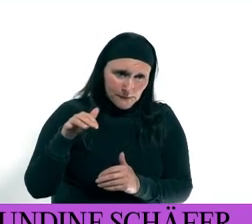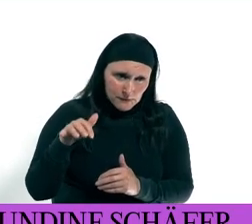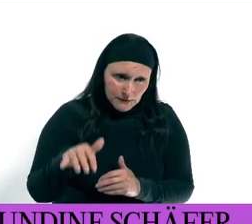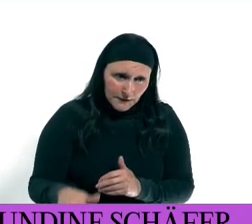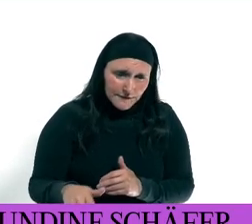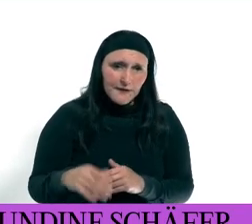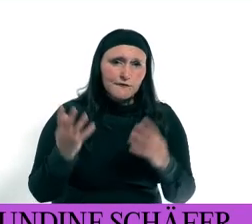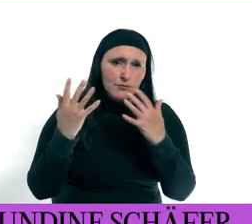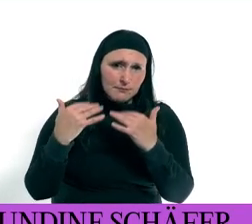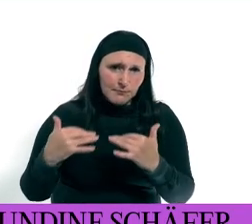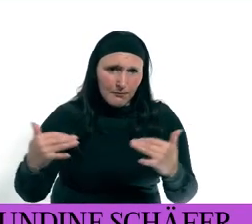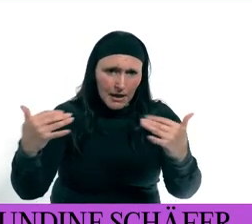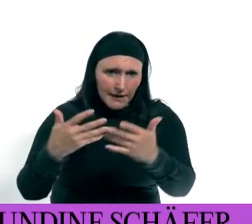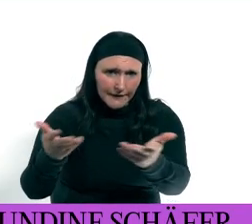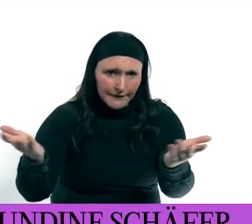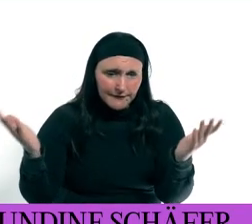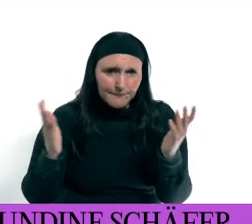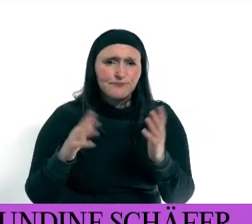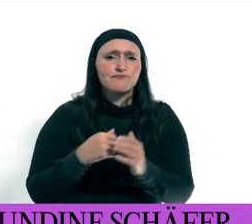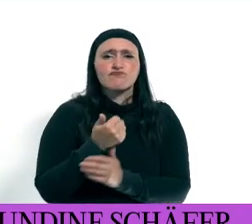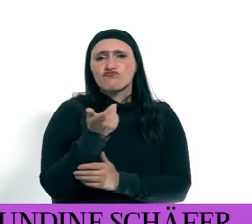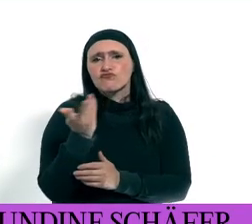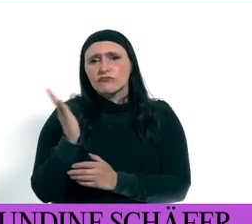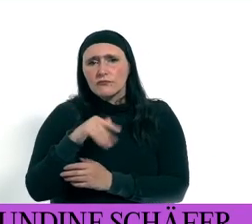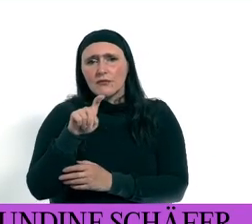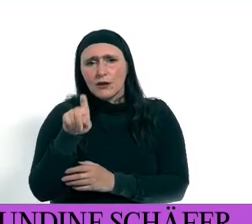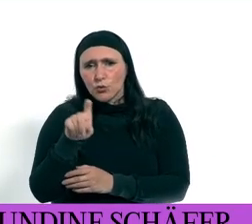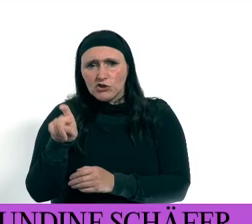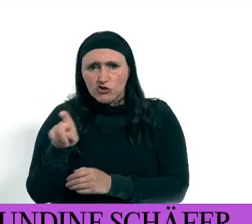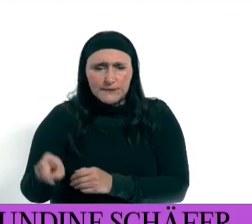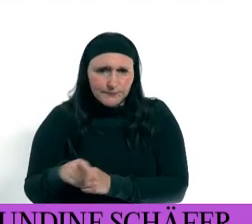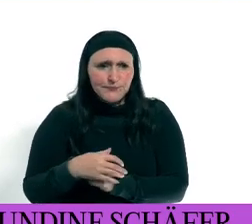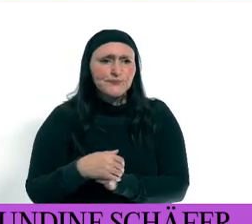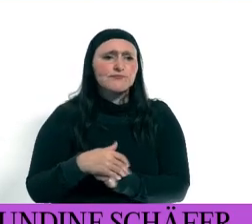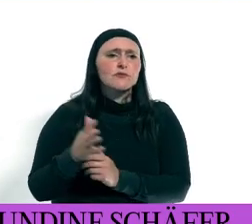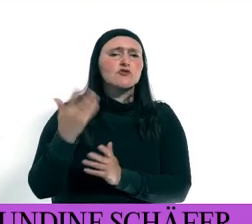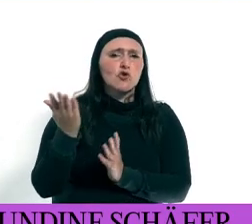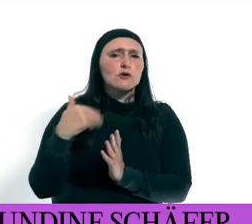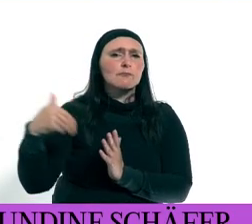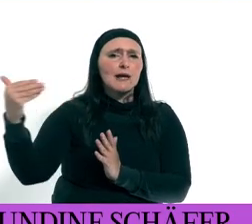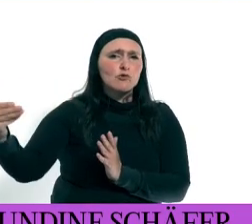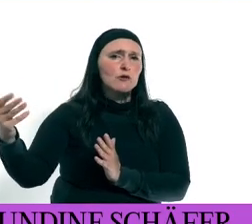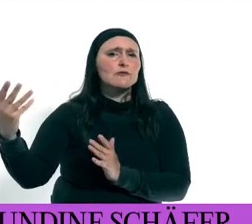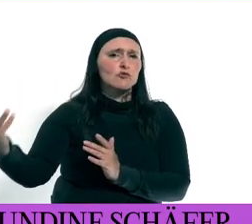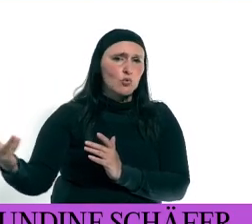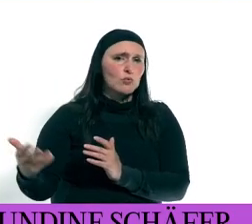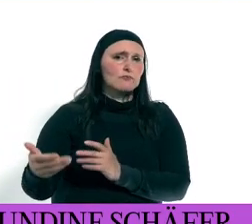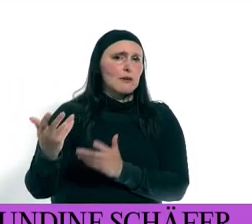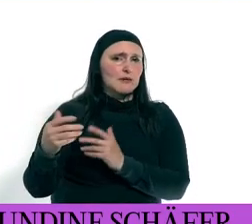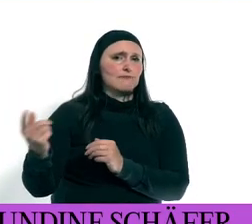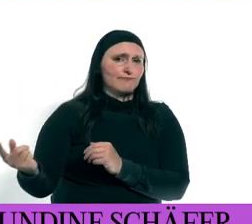Aber es bleibt uns ohnehin nur noch wenig Zeit und insofern frage ich mal, ob es Fragen aus dem Publikum